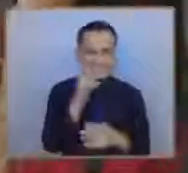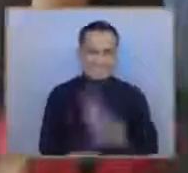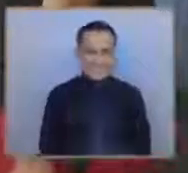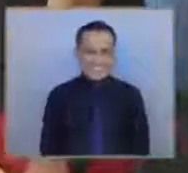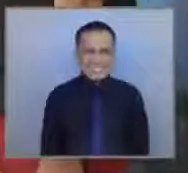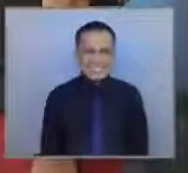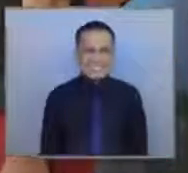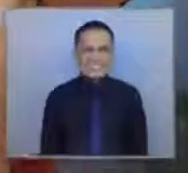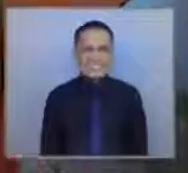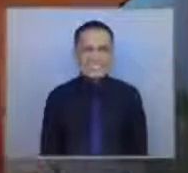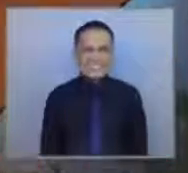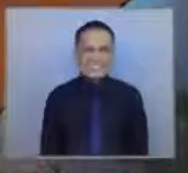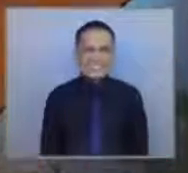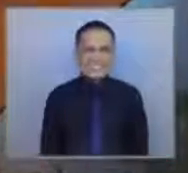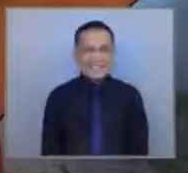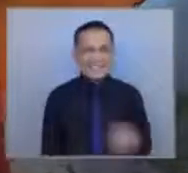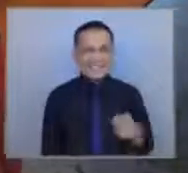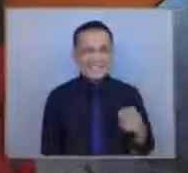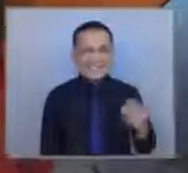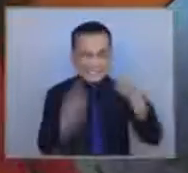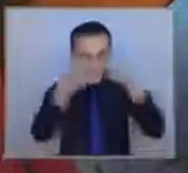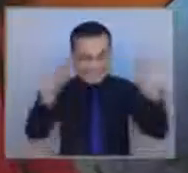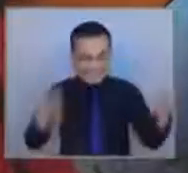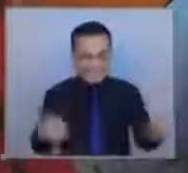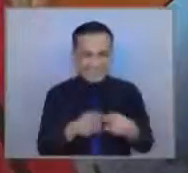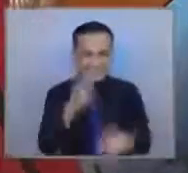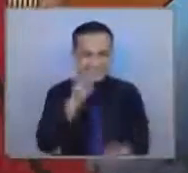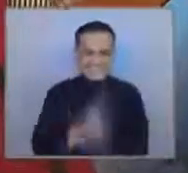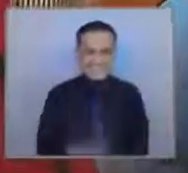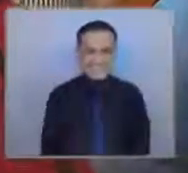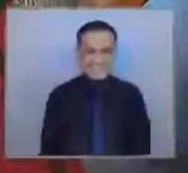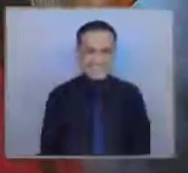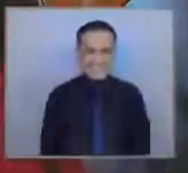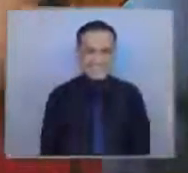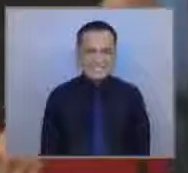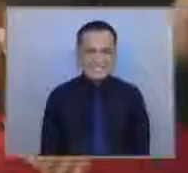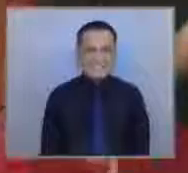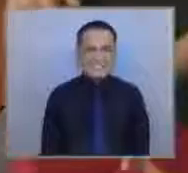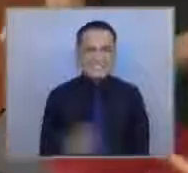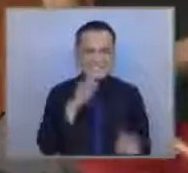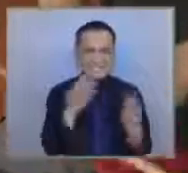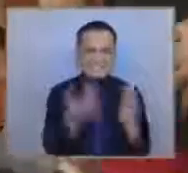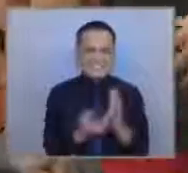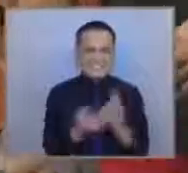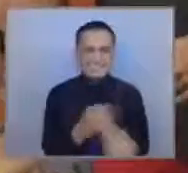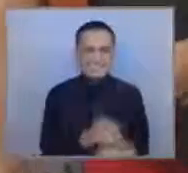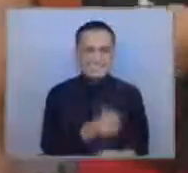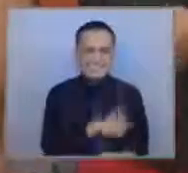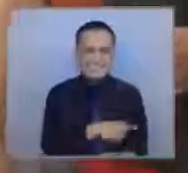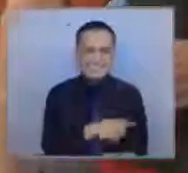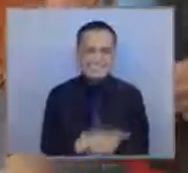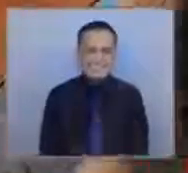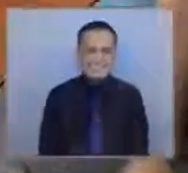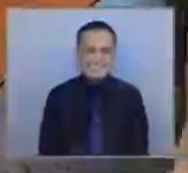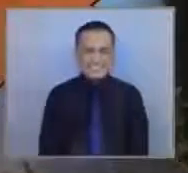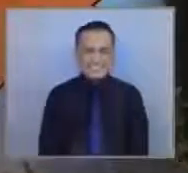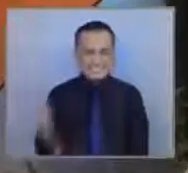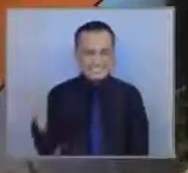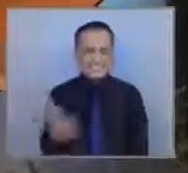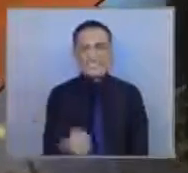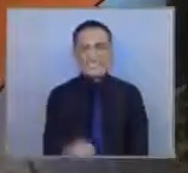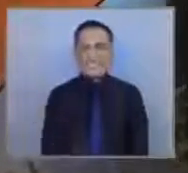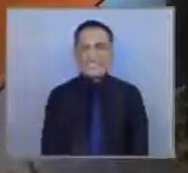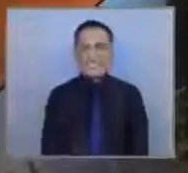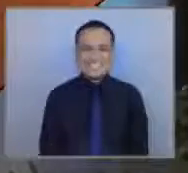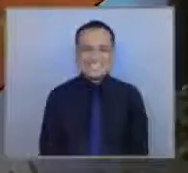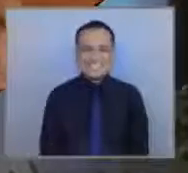Kita niyo, pag-tiris. Ibig sabihin, pinapatulayan ni Coach kung gano'ng kalakas yung palo niya. No? Okay yan. Ganun po